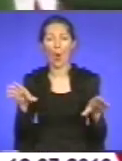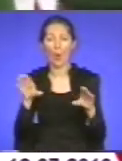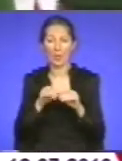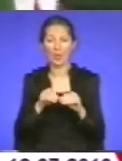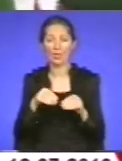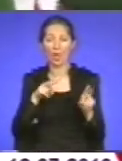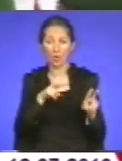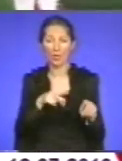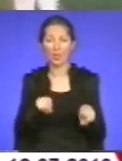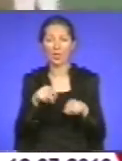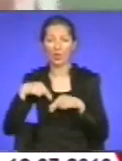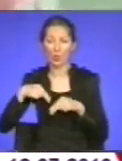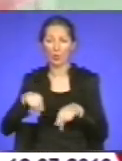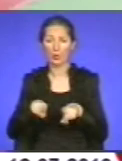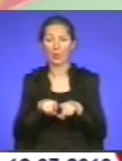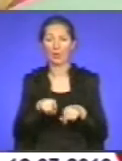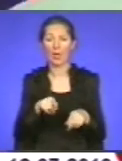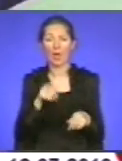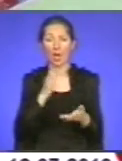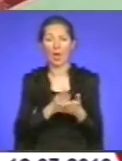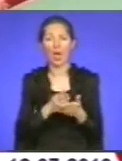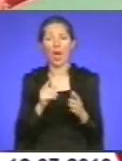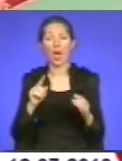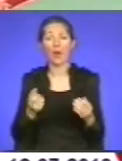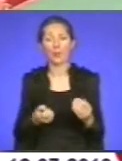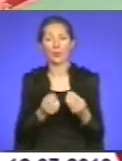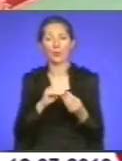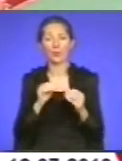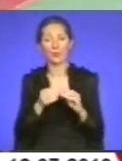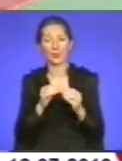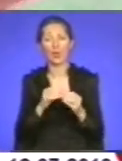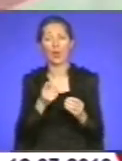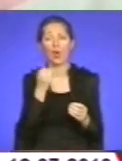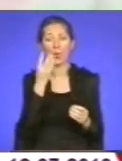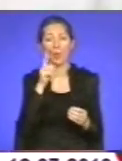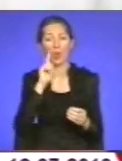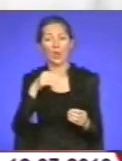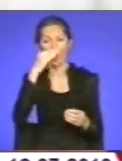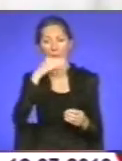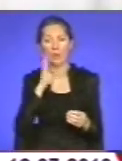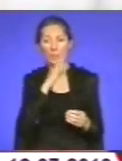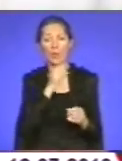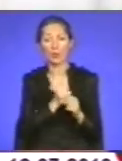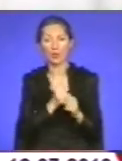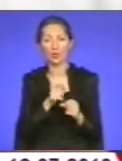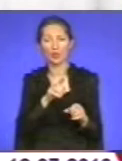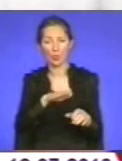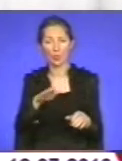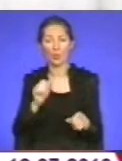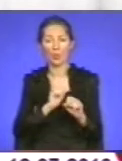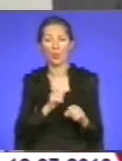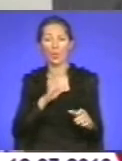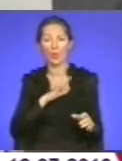створення закладів, де б упродовж дня, поки їхні батьки працюють, діти з особливими потребами могли перебувати під наглядом фахівців-педагогів та